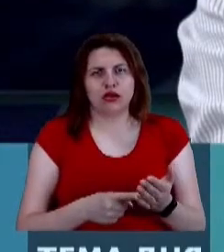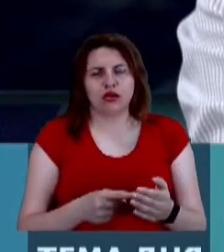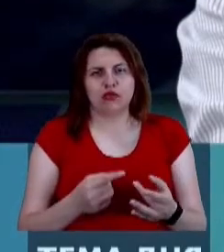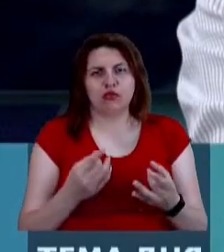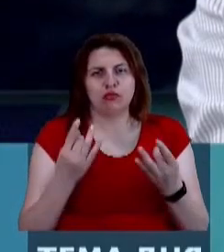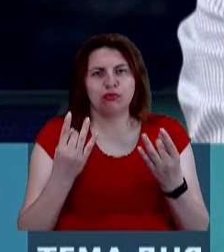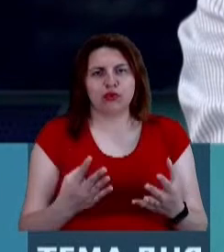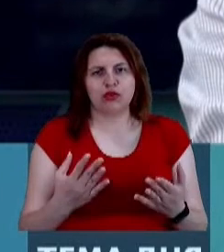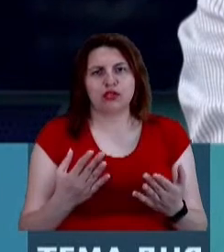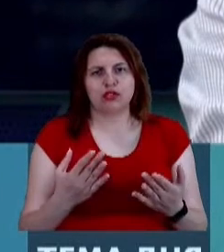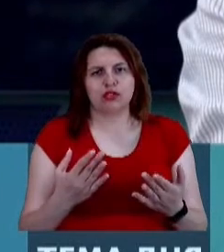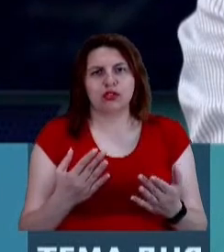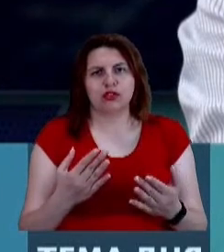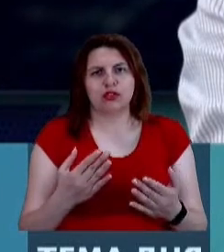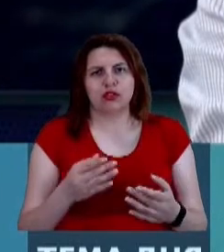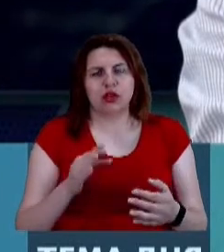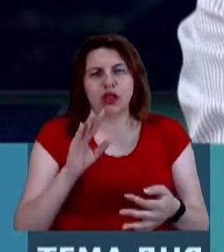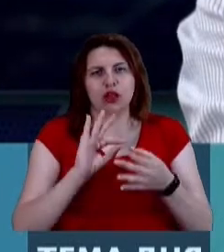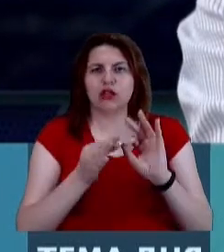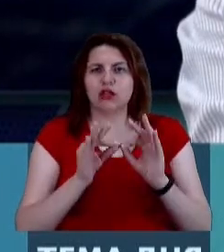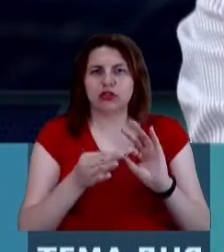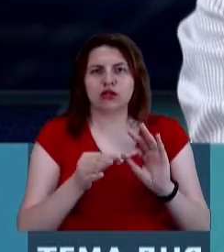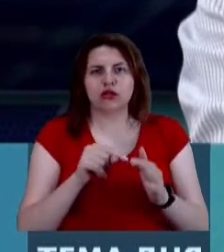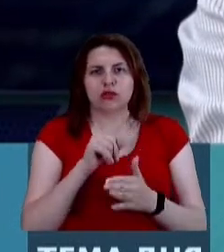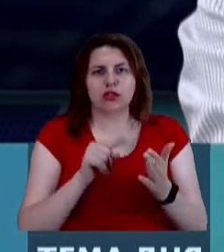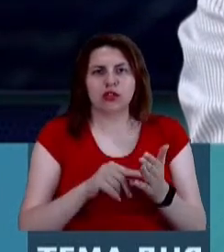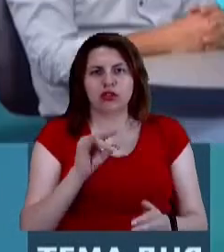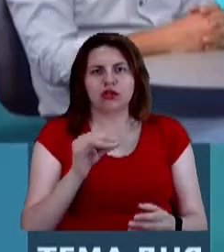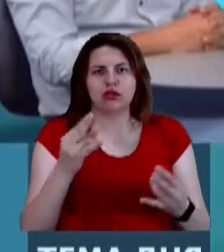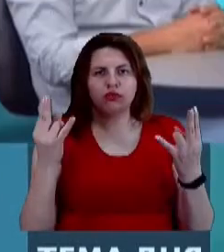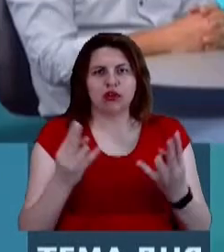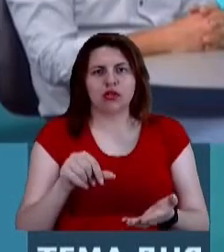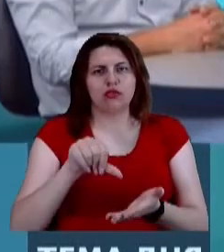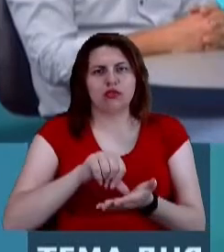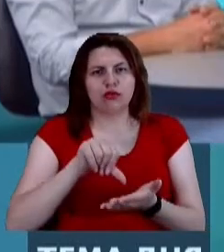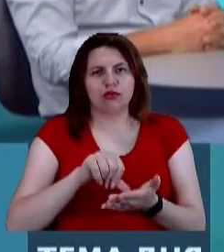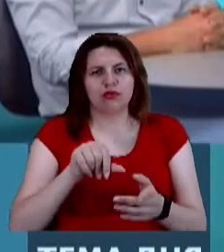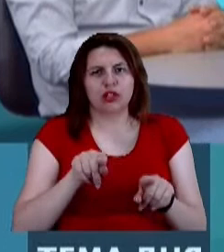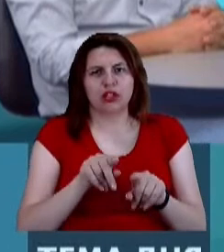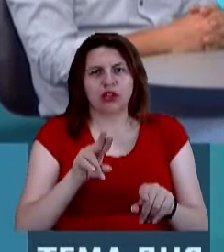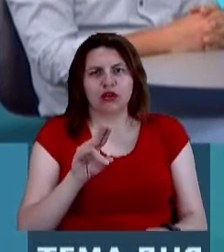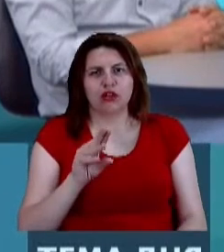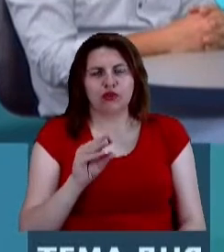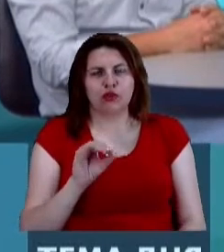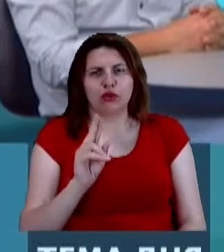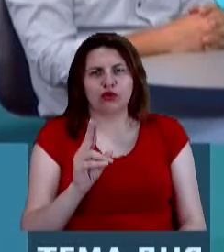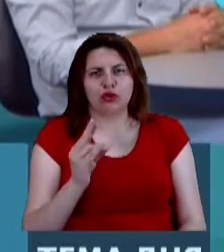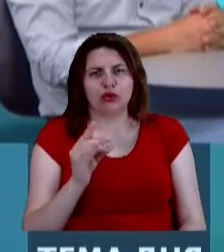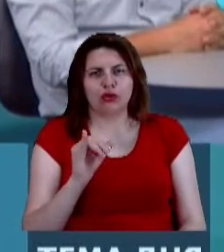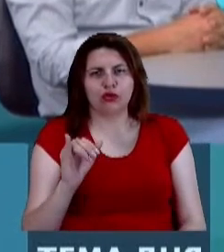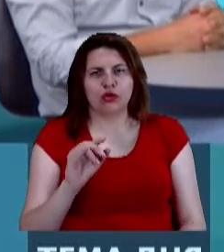І тому постає логічне запитання, чи варто взагалі брати участь в таких ток-шоу? Чи не легітимізуєте ви своєю участю